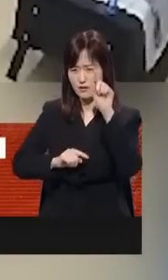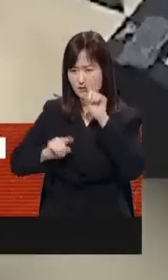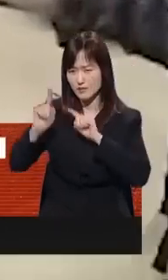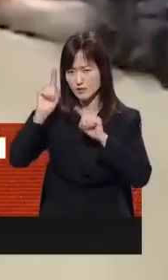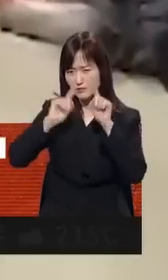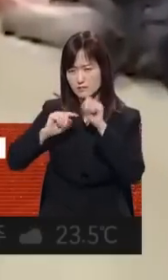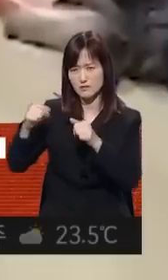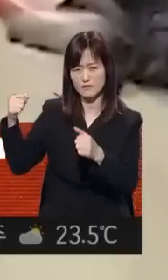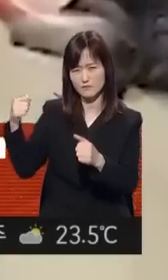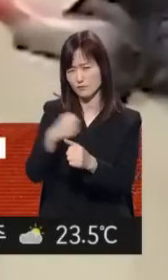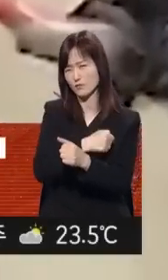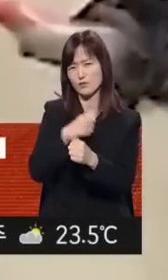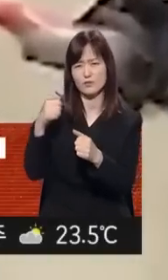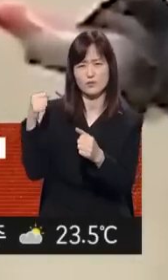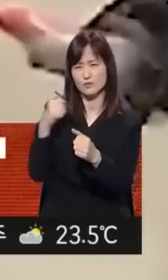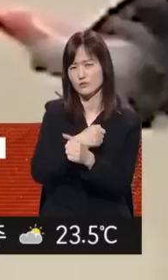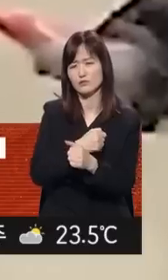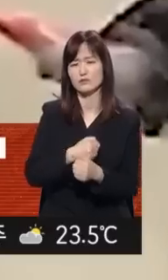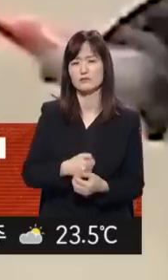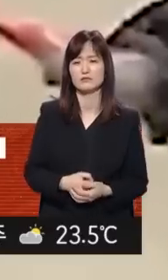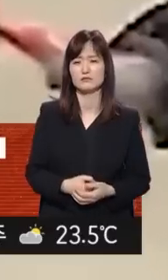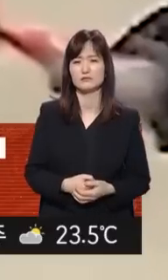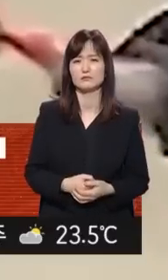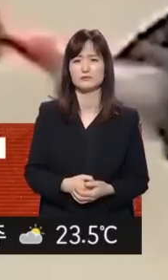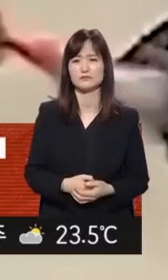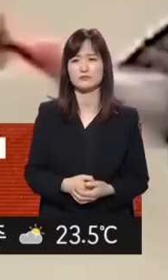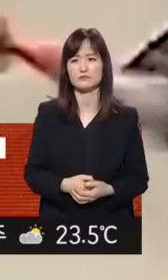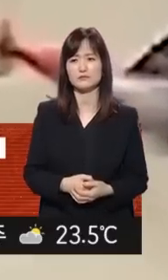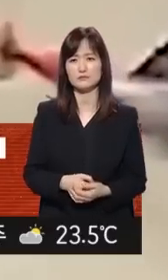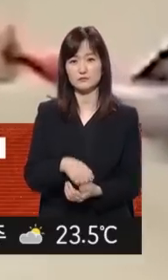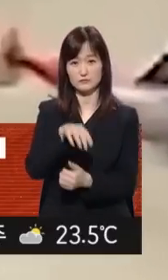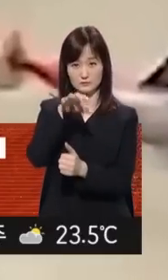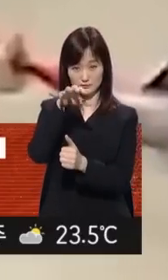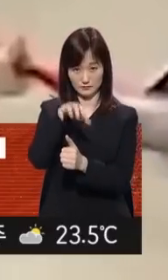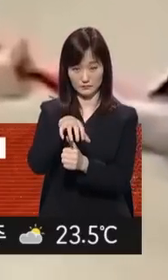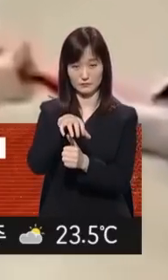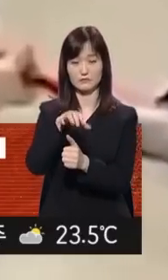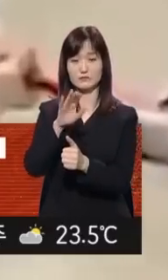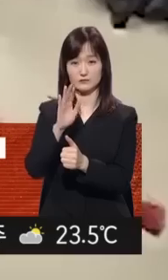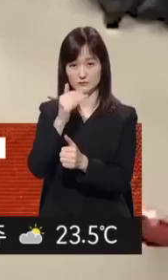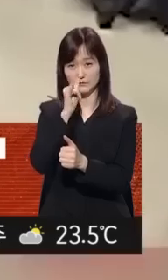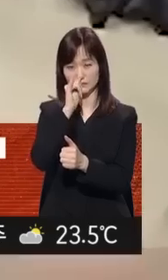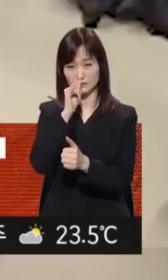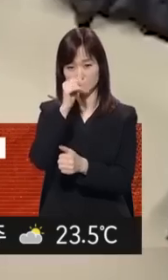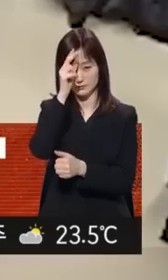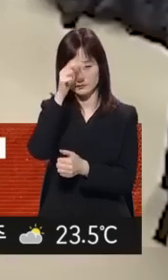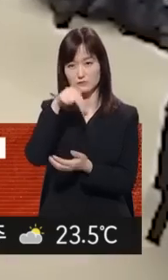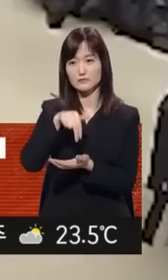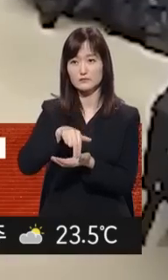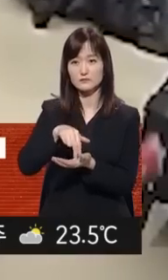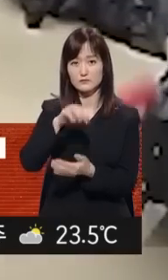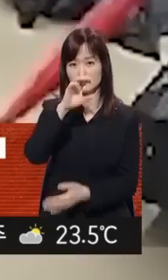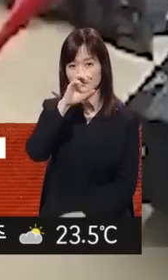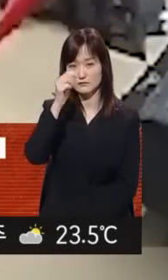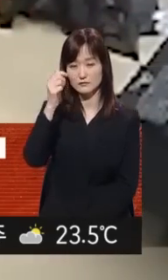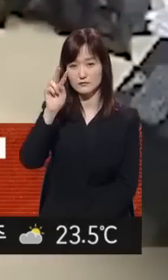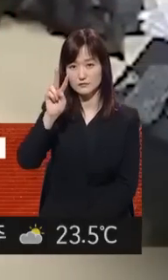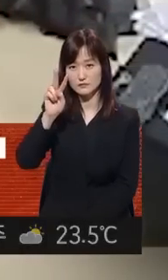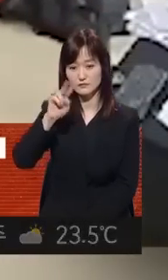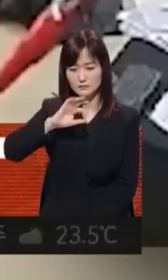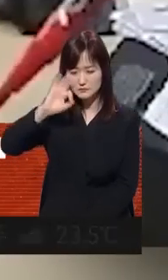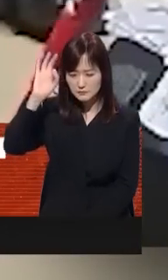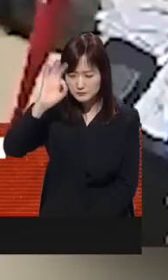것들 가하는 상황이기 때문에이 실제로 구속 사유가 되기 충분하고 경찰 입장에서도 cctv는 비록